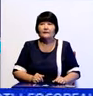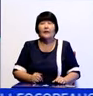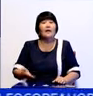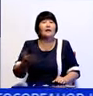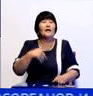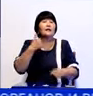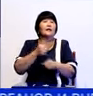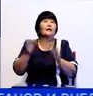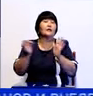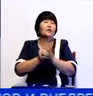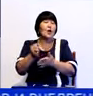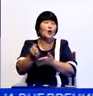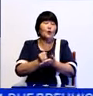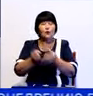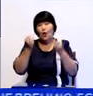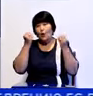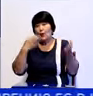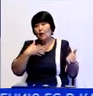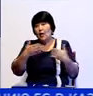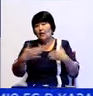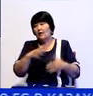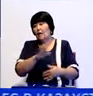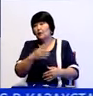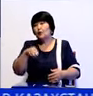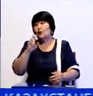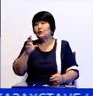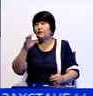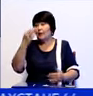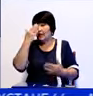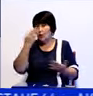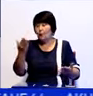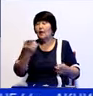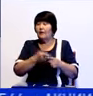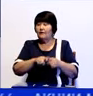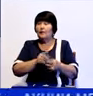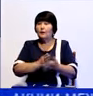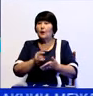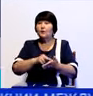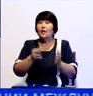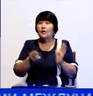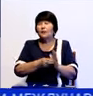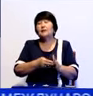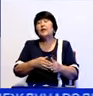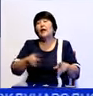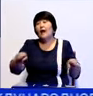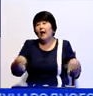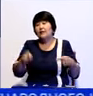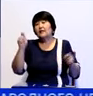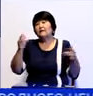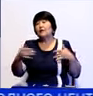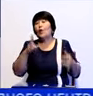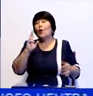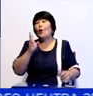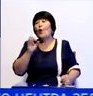Наша главная цель – укрепление культурных отношений между тюркскими народами. В этом направлении планируется активизировать фестиваль «Коркат»